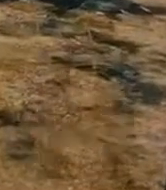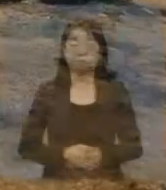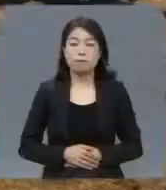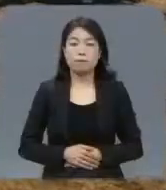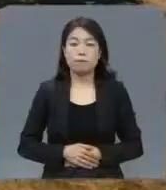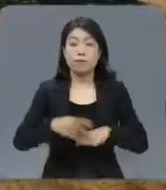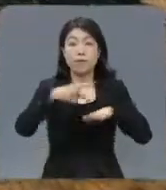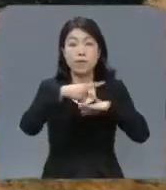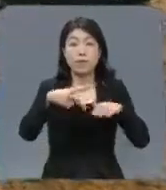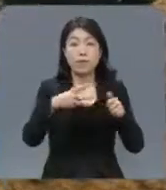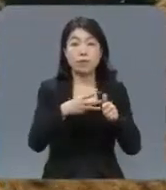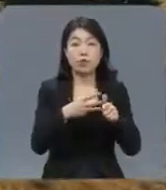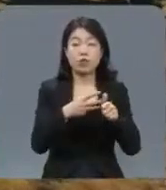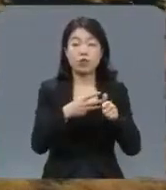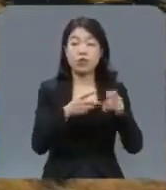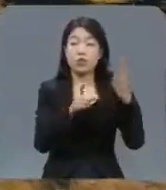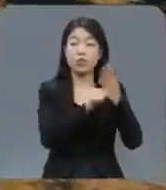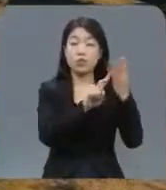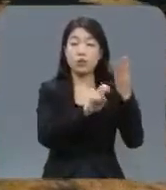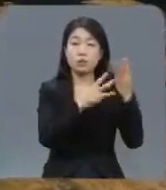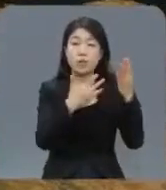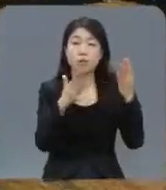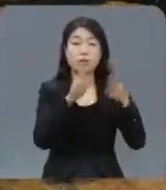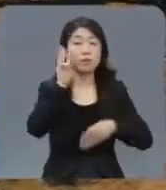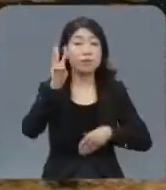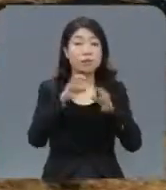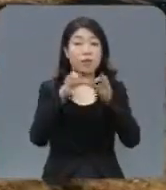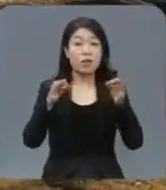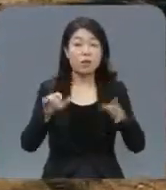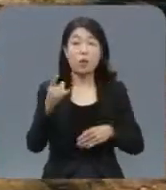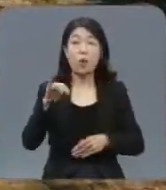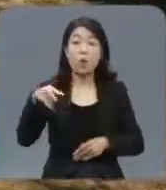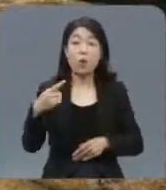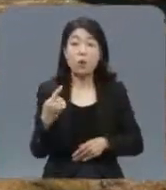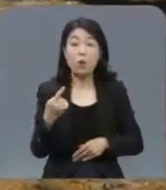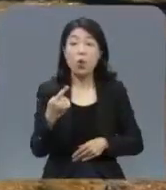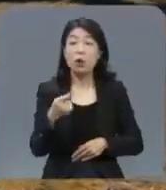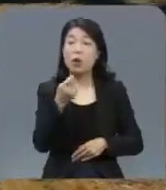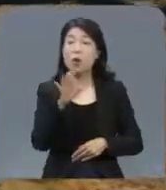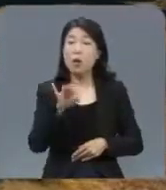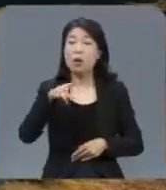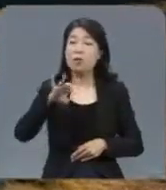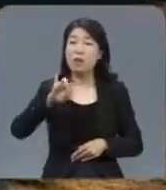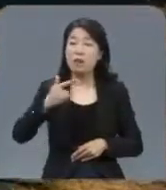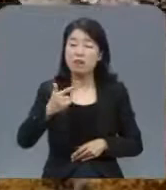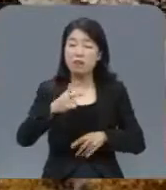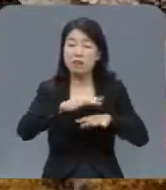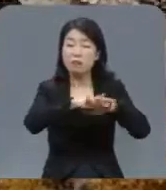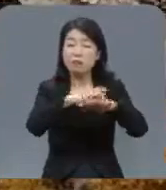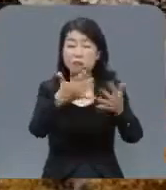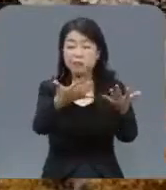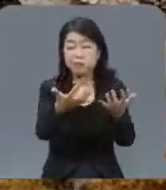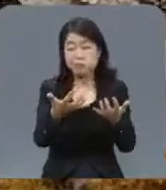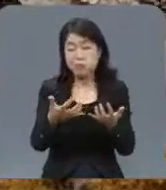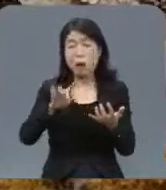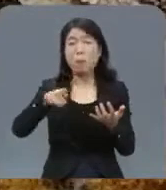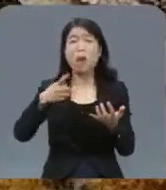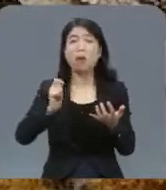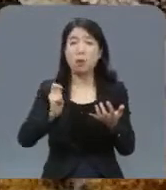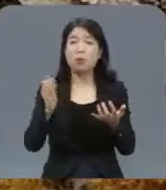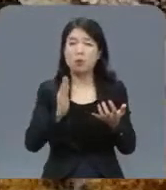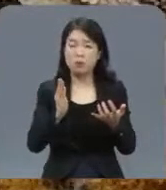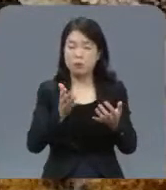신안군은 지난달 28일부터 사흘 동안 홍도의 역의 굉 생이 모자반 100여 폰이 윕 돼 현장조사를 하고 있다고